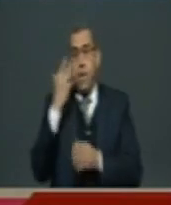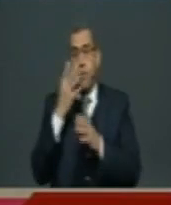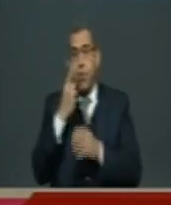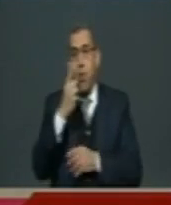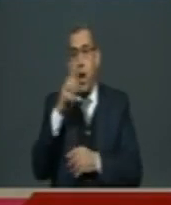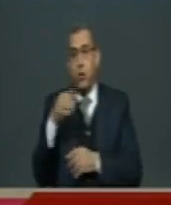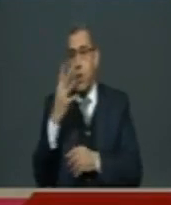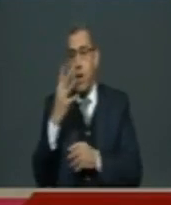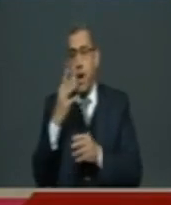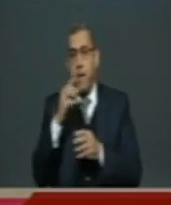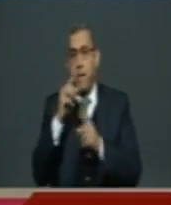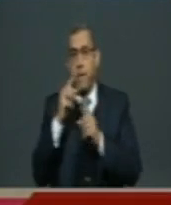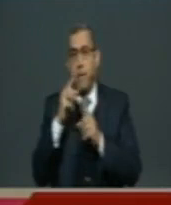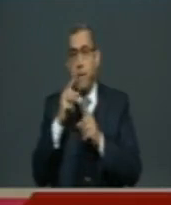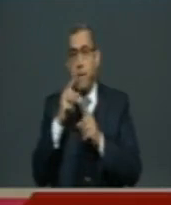1.4 من 10